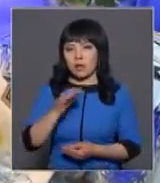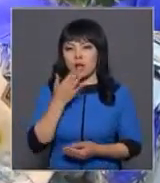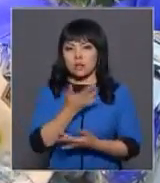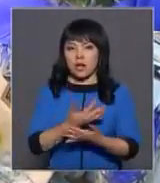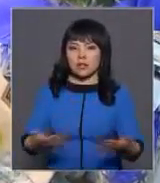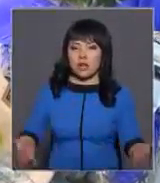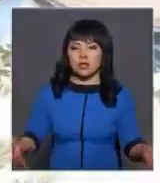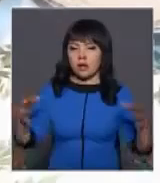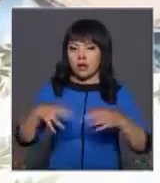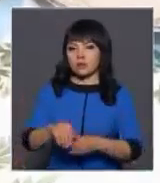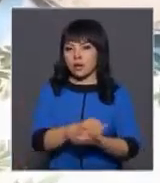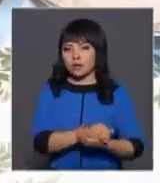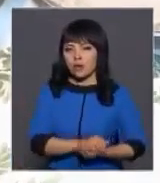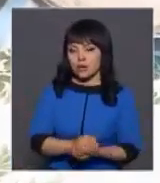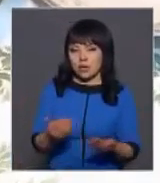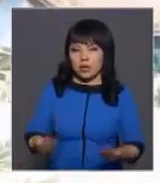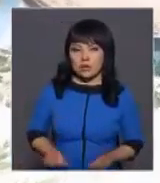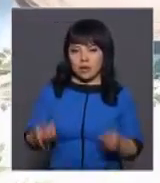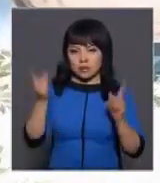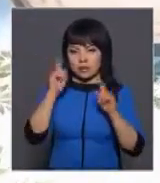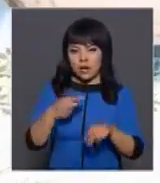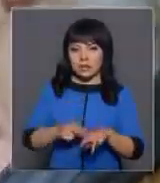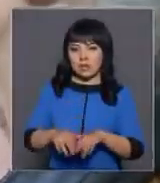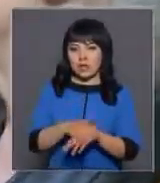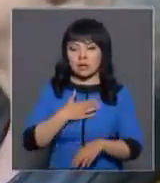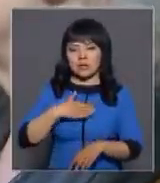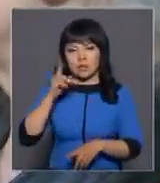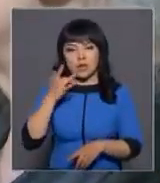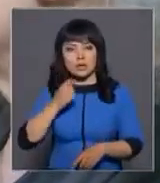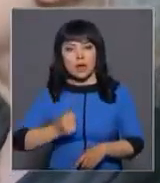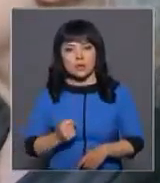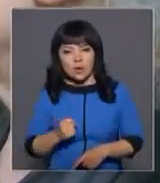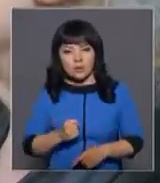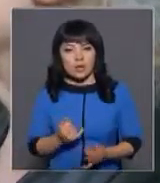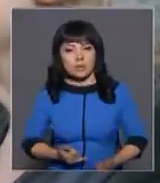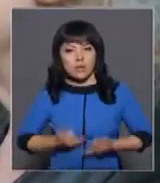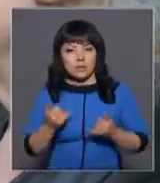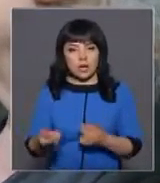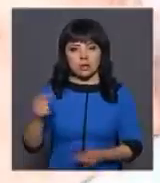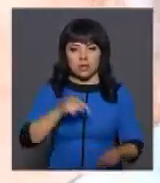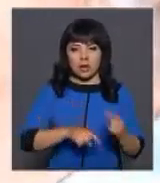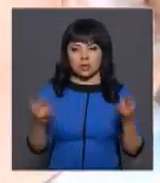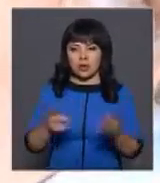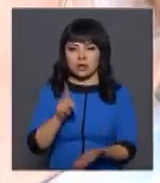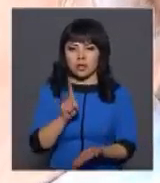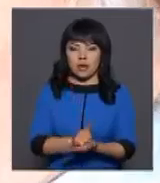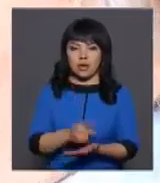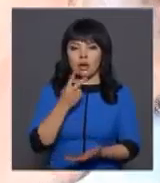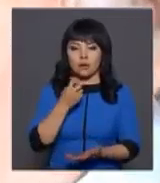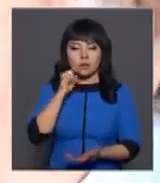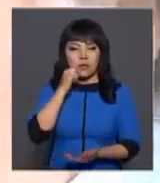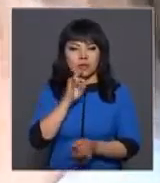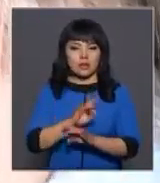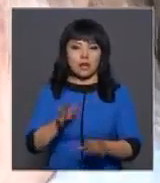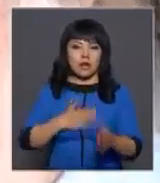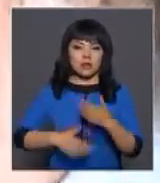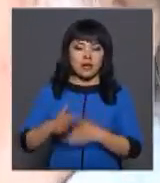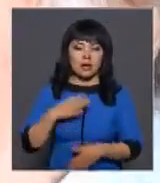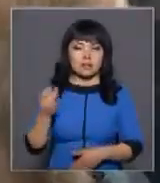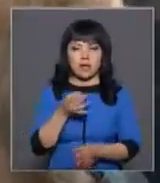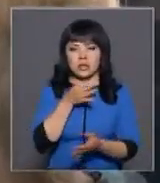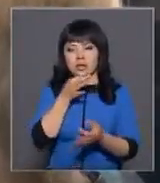ұлыс өкілдері тату тәтті өмір сүрудеміз. Бізге керегі осы достық пен береке бірлік, дейді әжімдеріне қуаныштың жас ұялаған майдангер